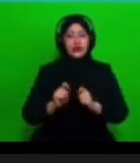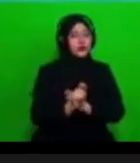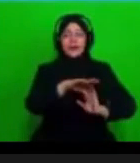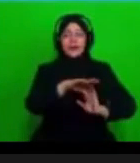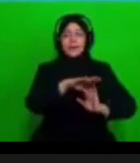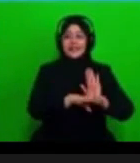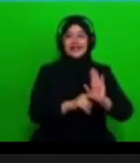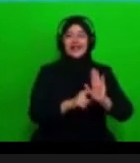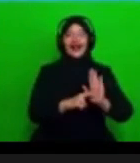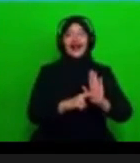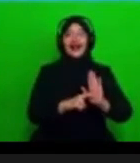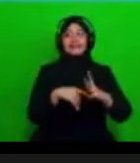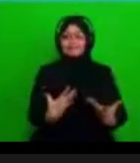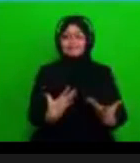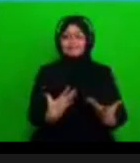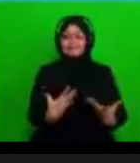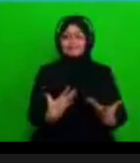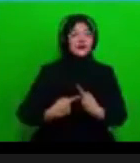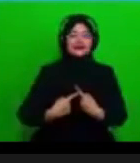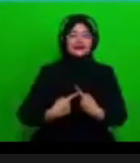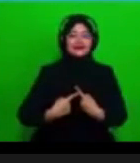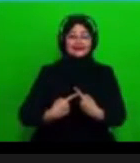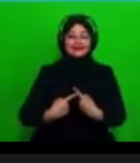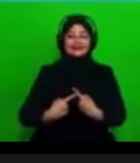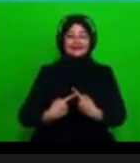yang dirilis, yaitu satu,